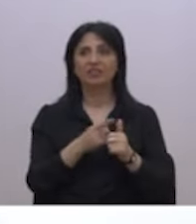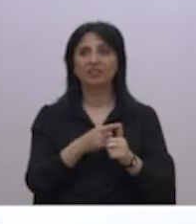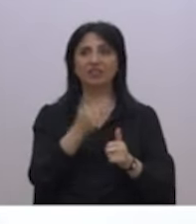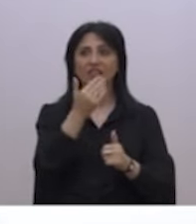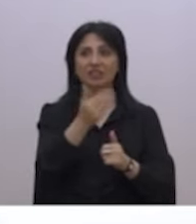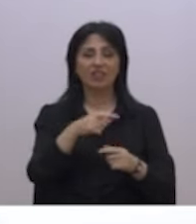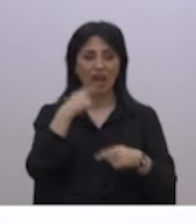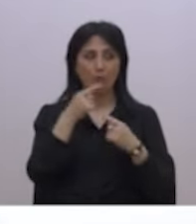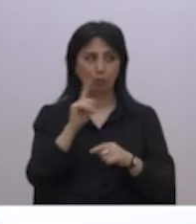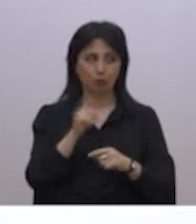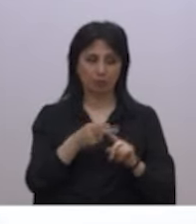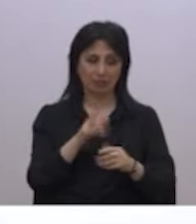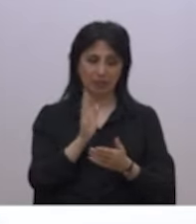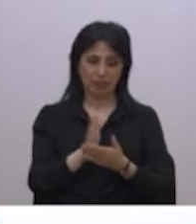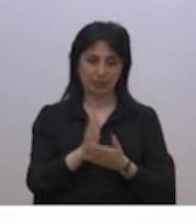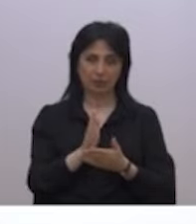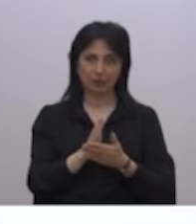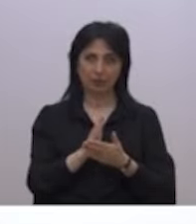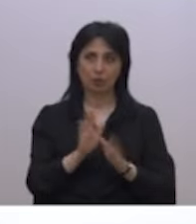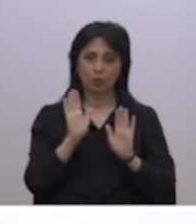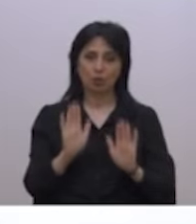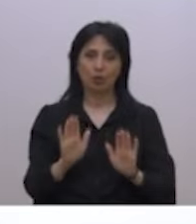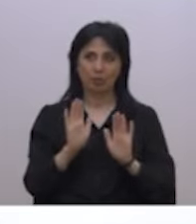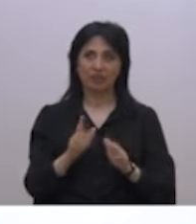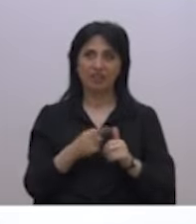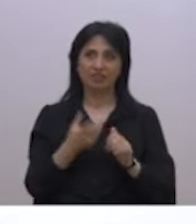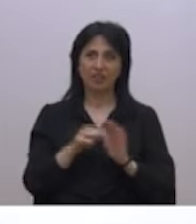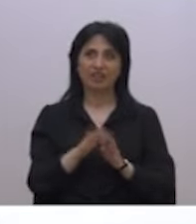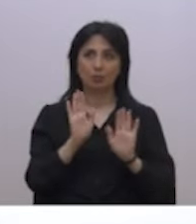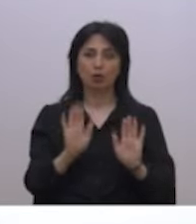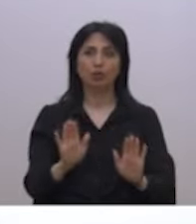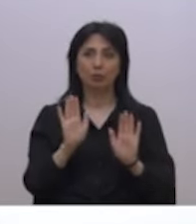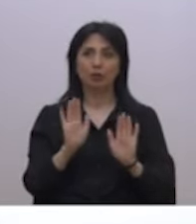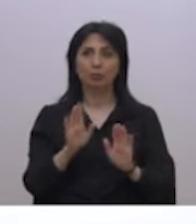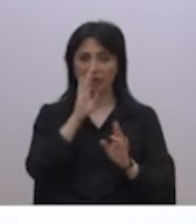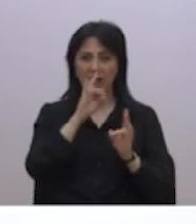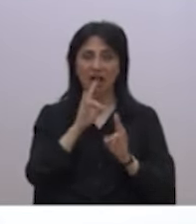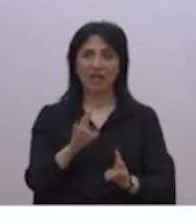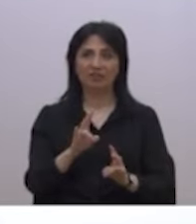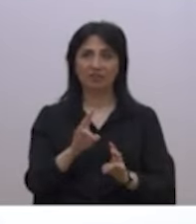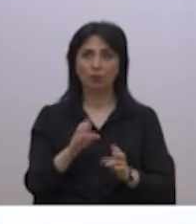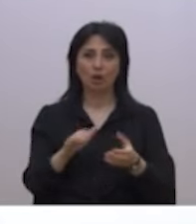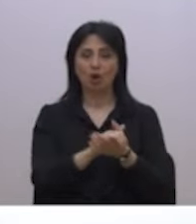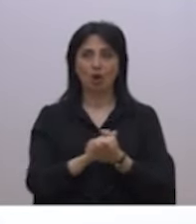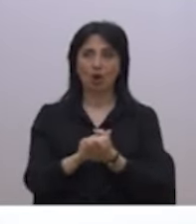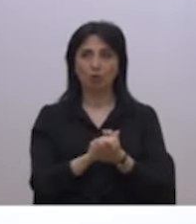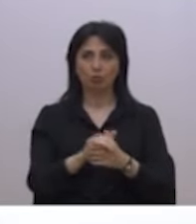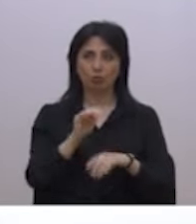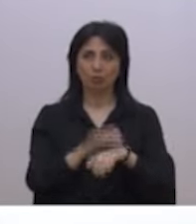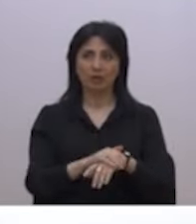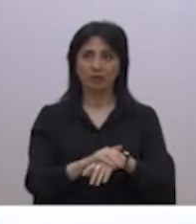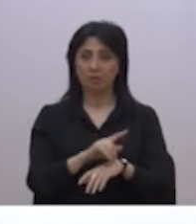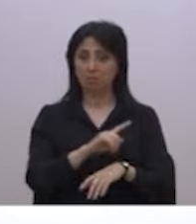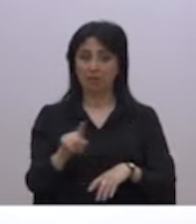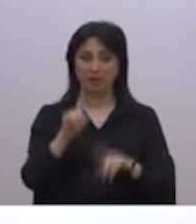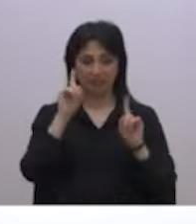თქვენ ამბობთ, რომ ეს არის მხოლოდ და მხოლოდ, და თვლით, რომ ეს არის მხოლოდ და მხოლოდ ღალატის კოლექტიური ფაქტი.